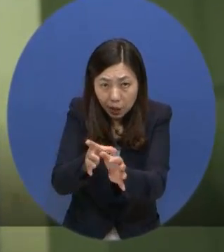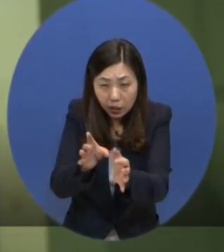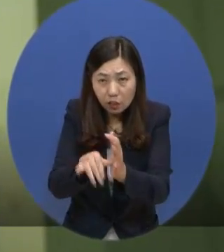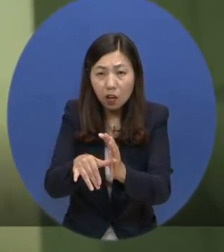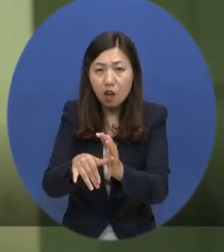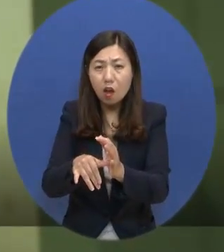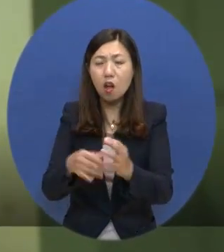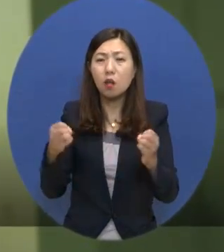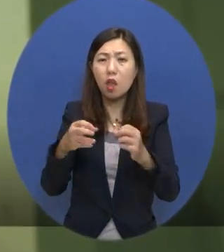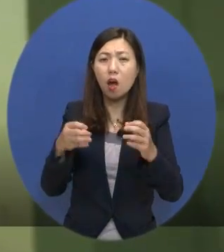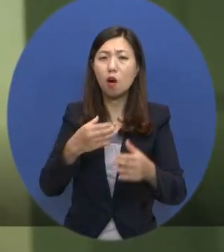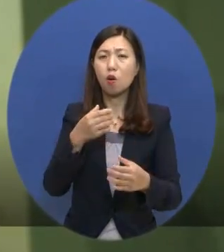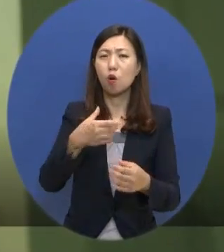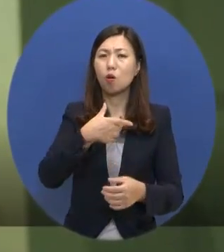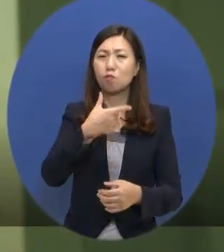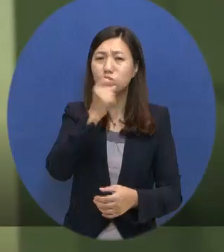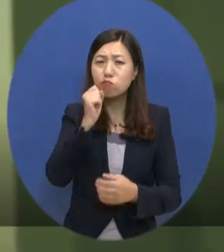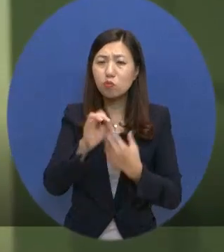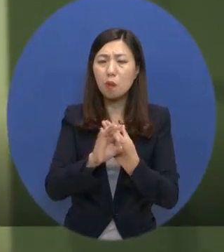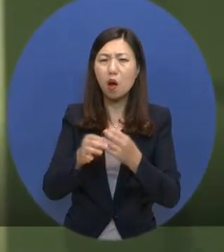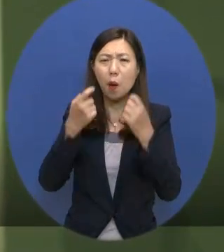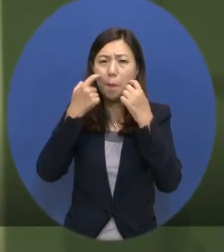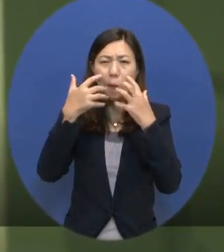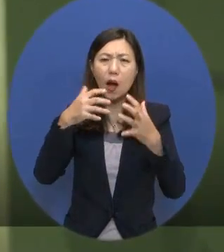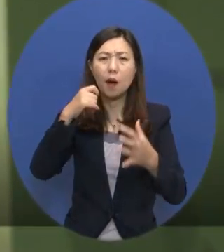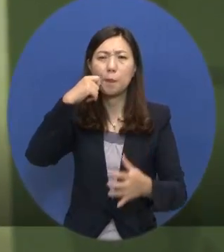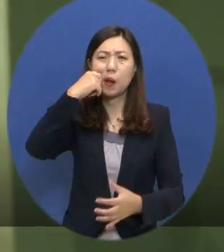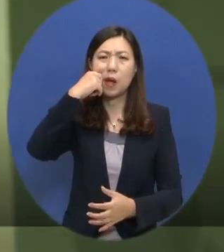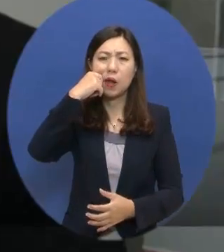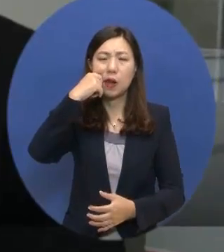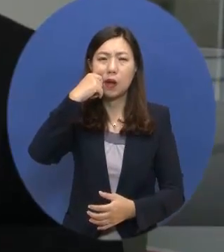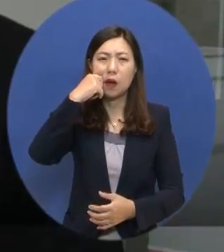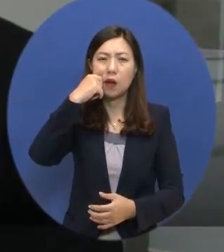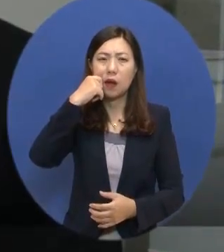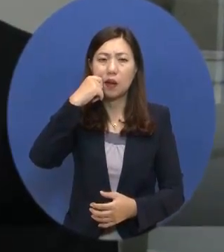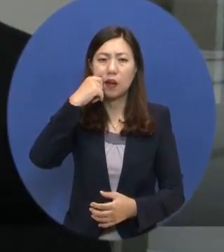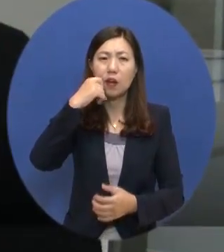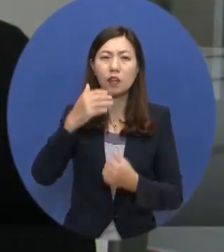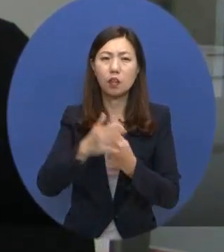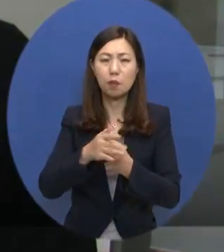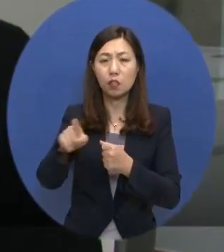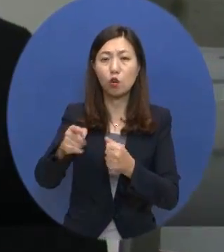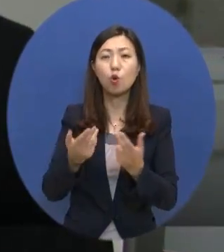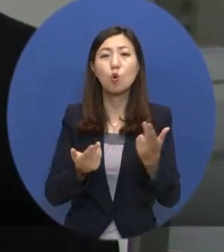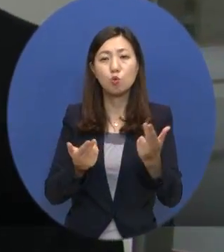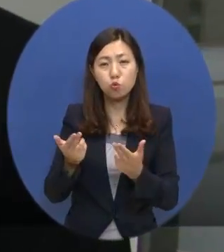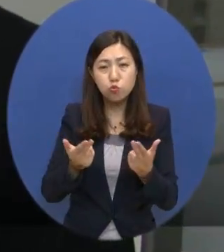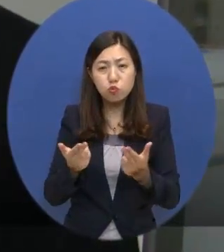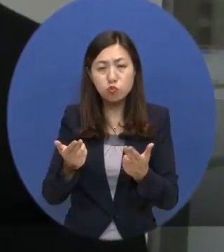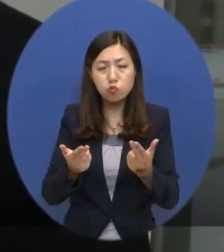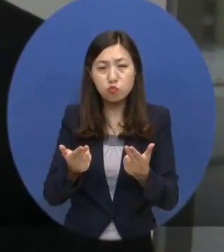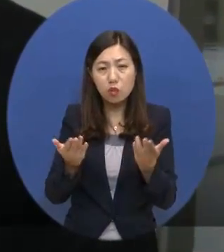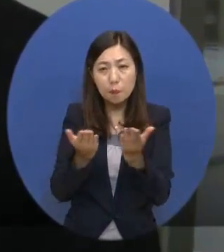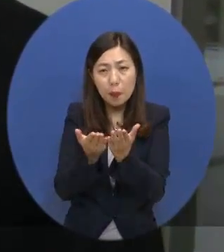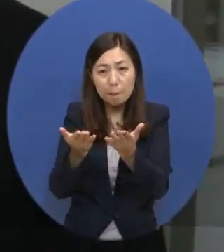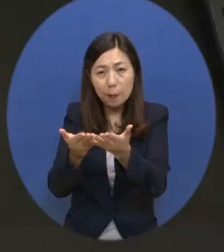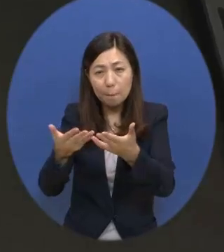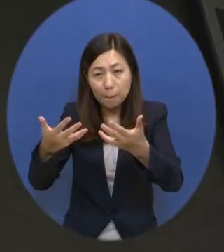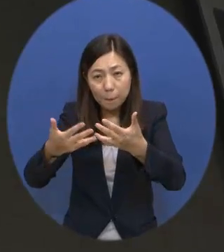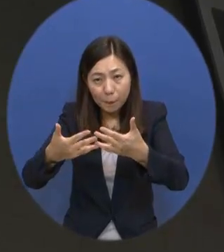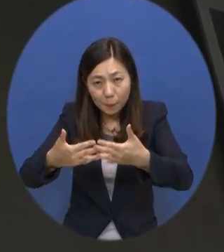않으면은 정확한 샷이 이루어지지 않기 때문에 그거를 이제 맞춰가는 훈련을 하는